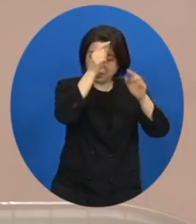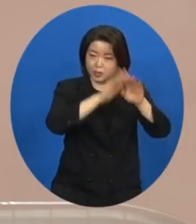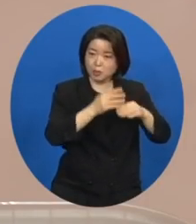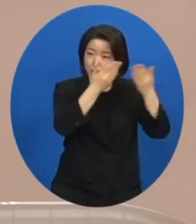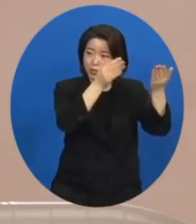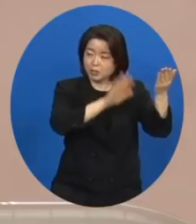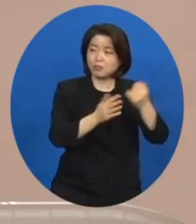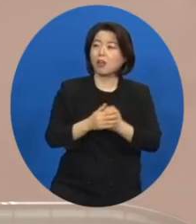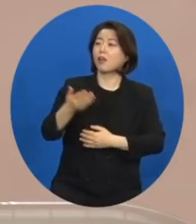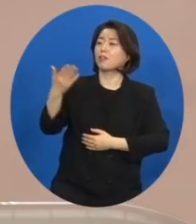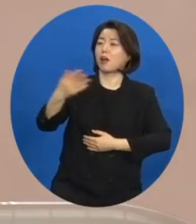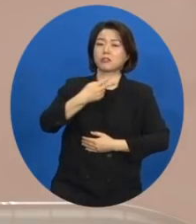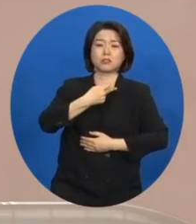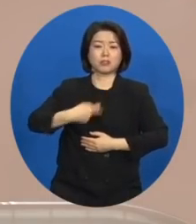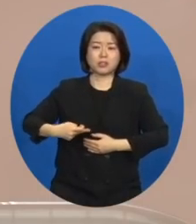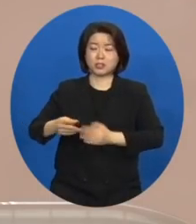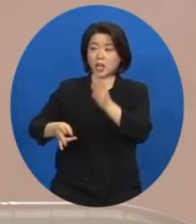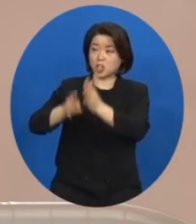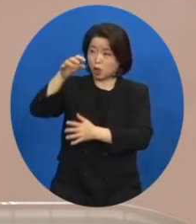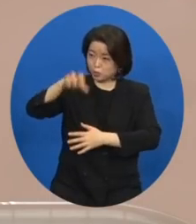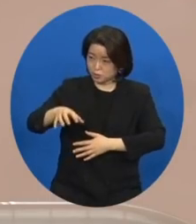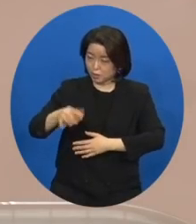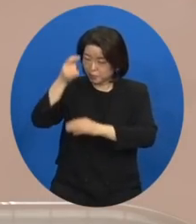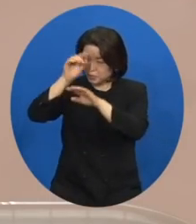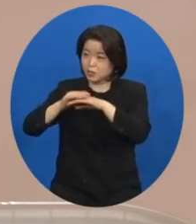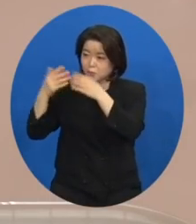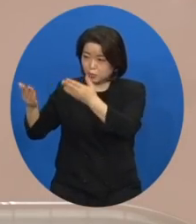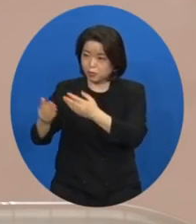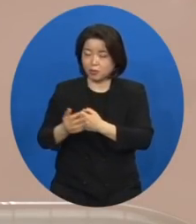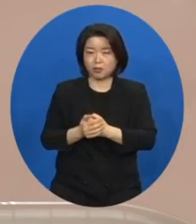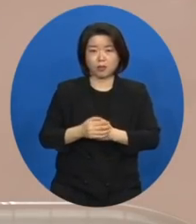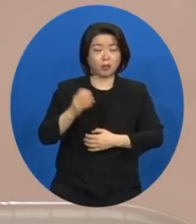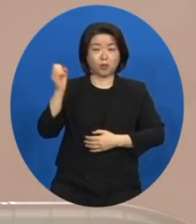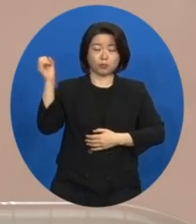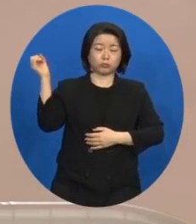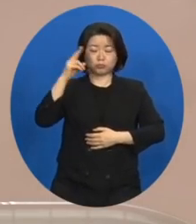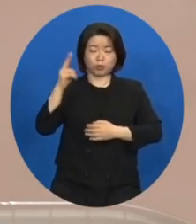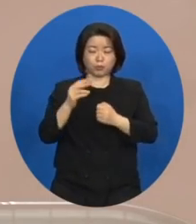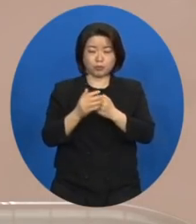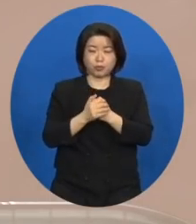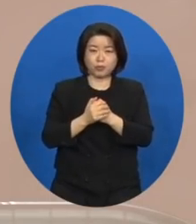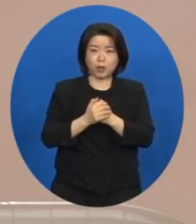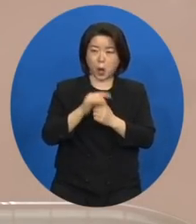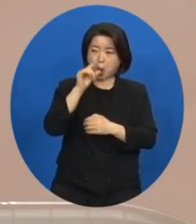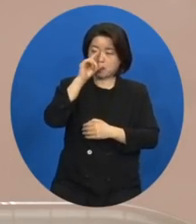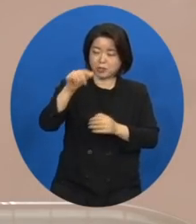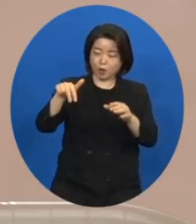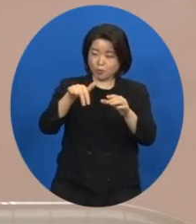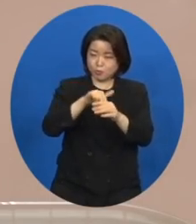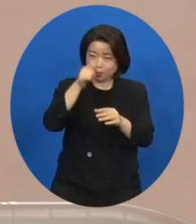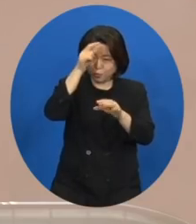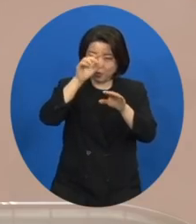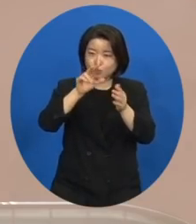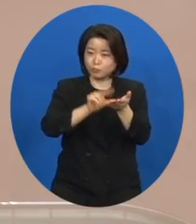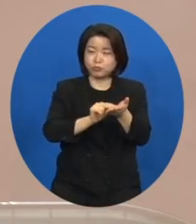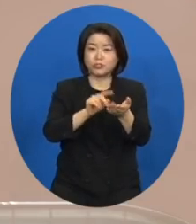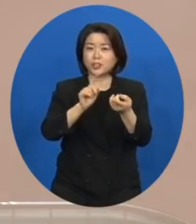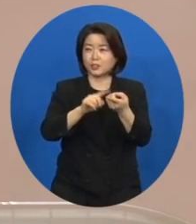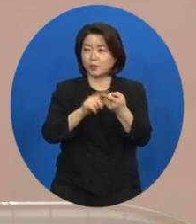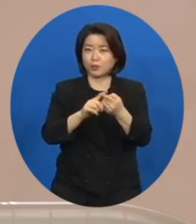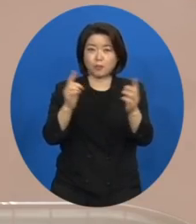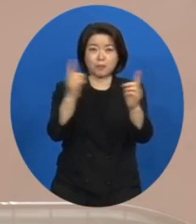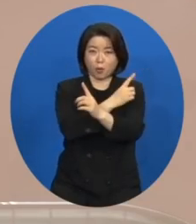하면서 어디서 예배를 드려야 하니까 갑자기 막 민감한 종교 이슈로 화제를 돌리는 겁니다 중